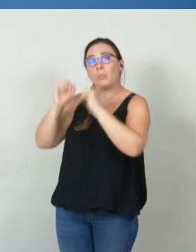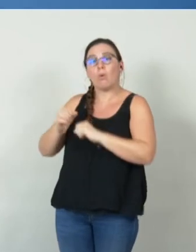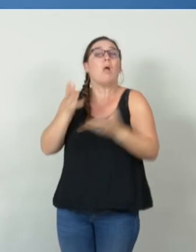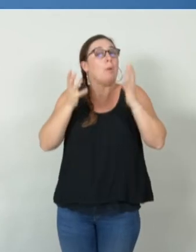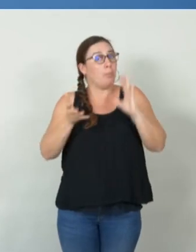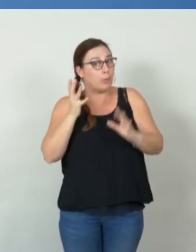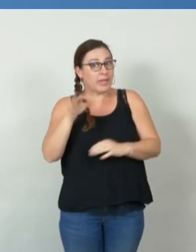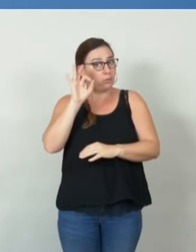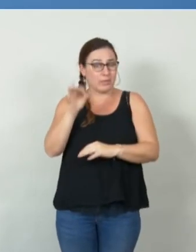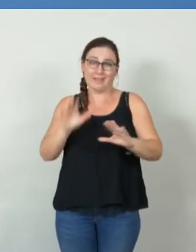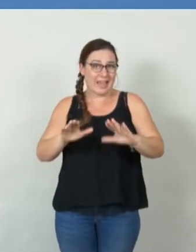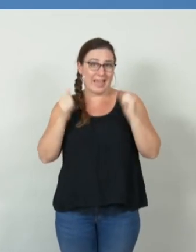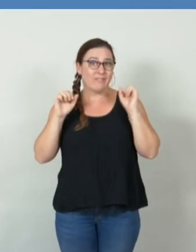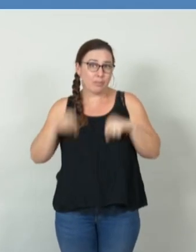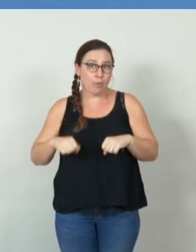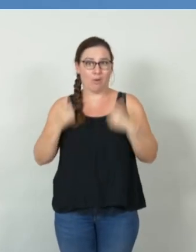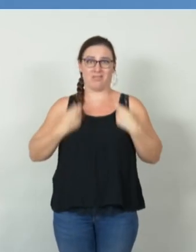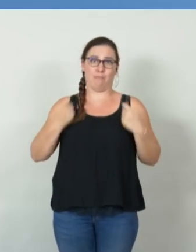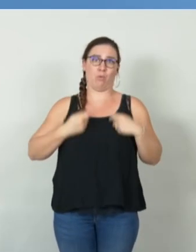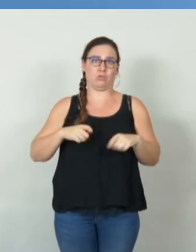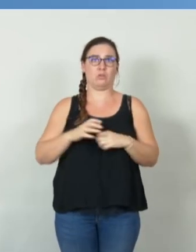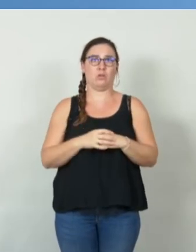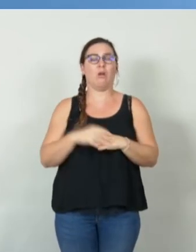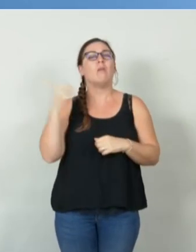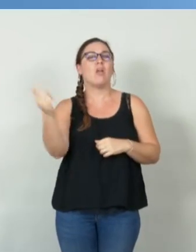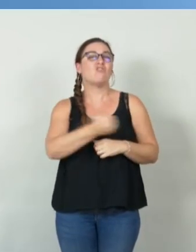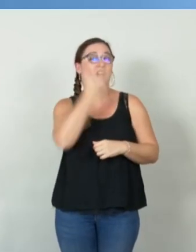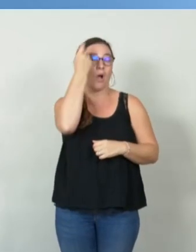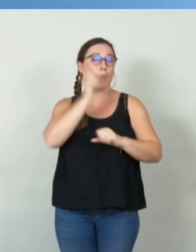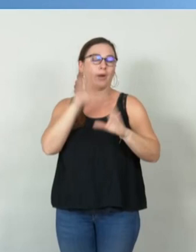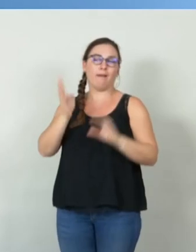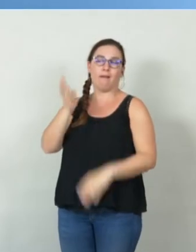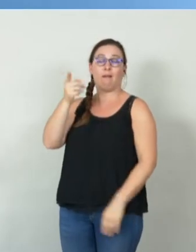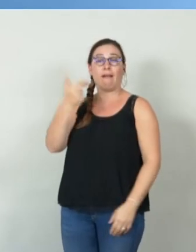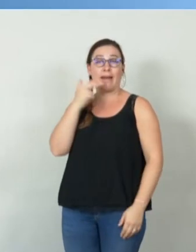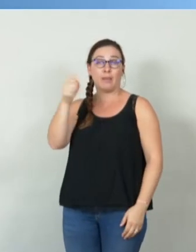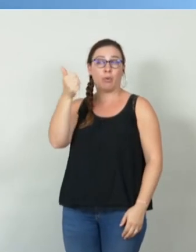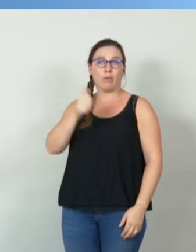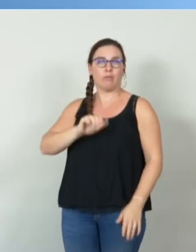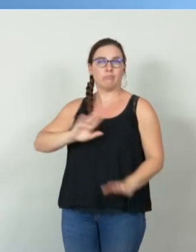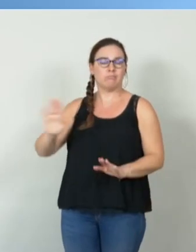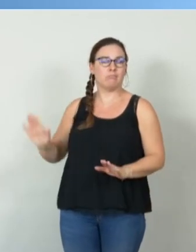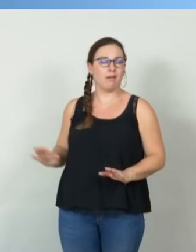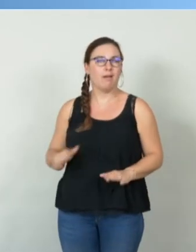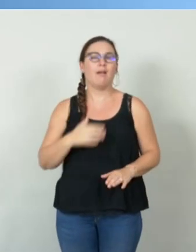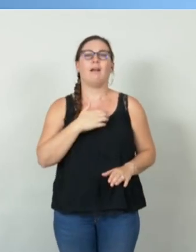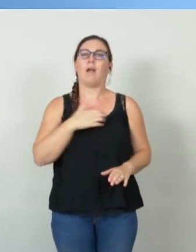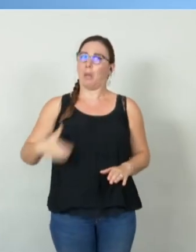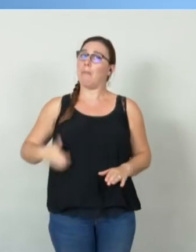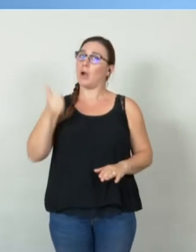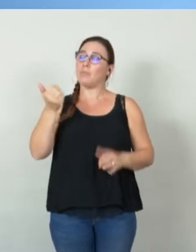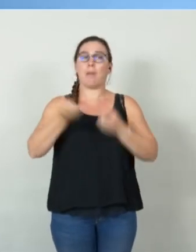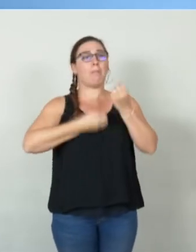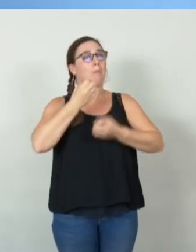éviter cette dépense mais chacun a bien compris que c'est pas votre qualité première quoi qu'on est dit le maire dans son